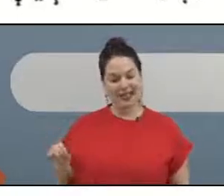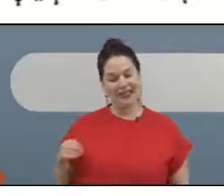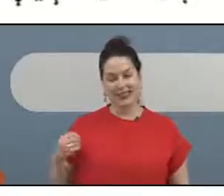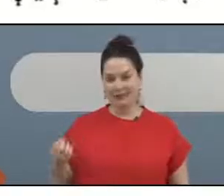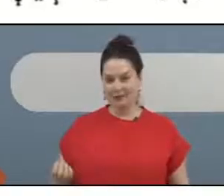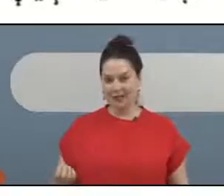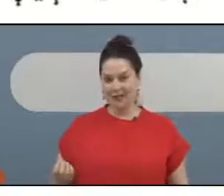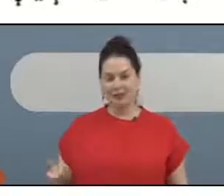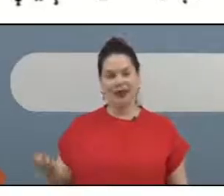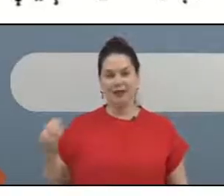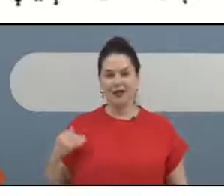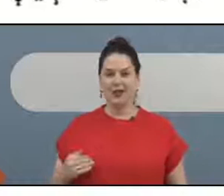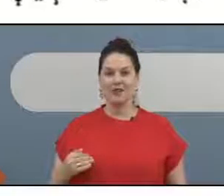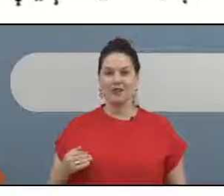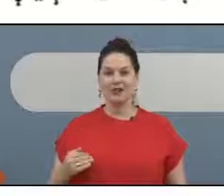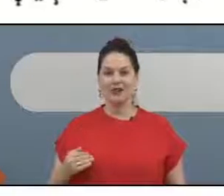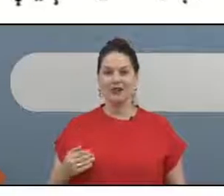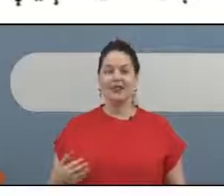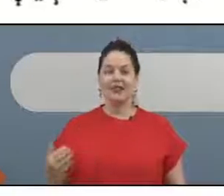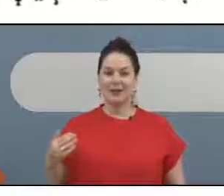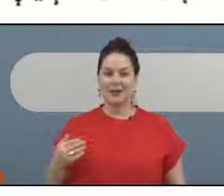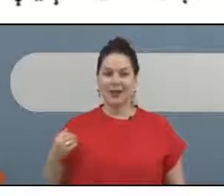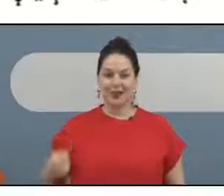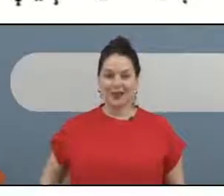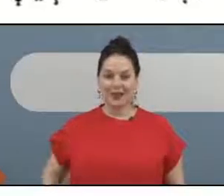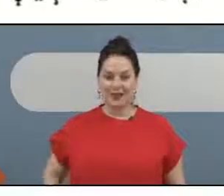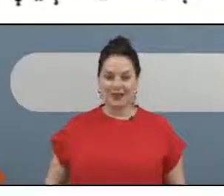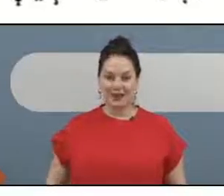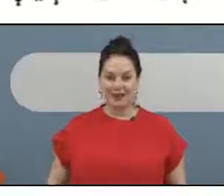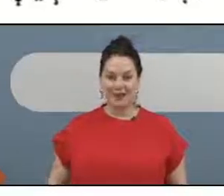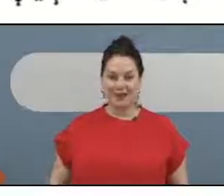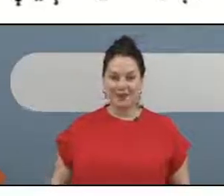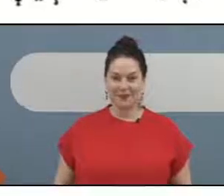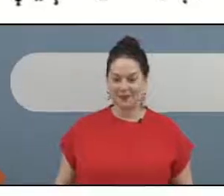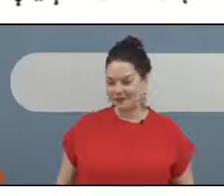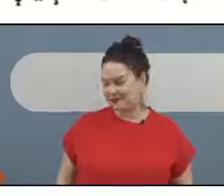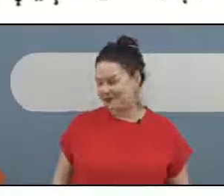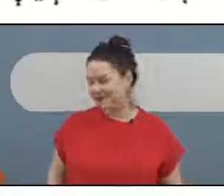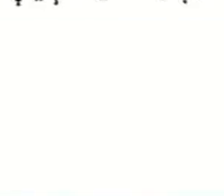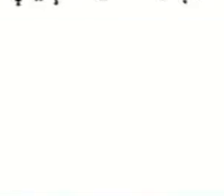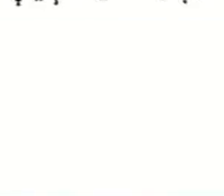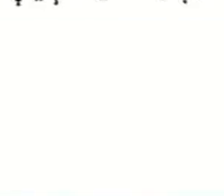מוזמנים להסתכל, לסמן לעצמכם, לחשוב, וניפגש אחרי ההפסקה.